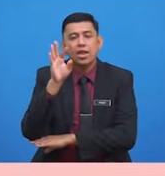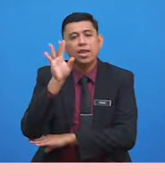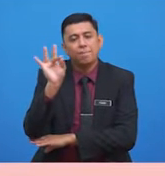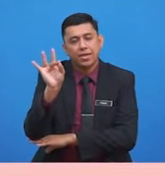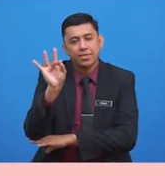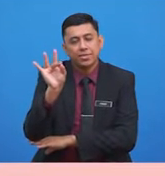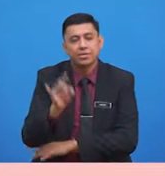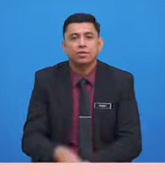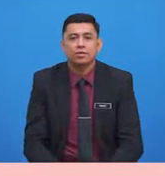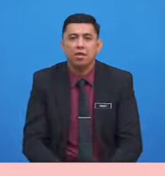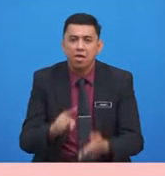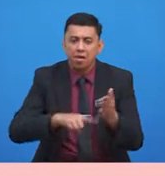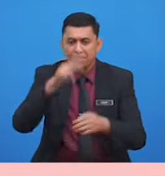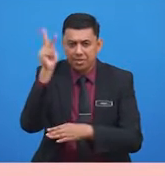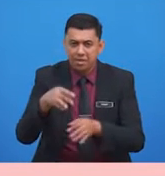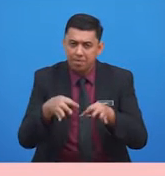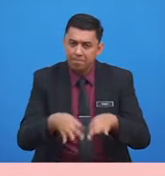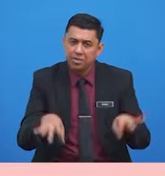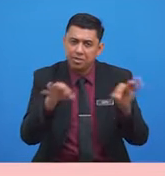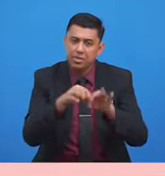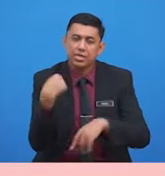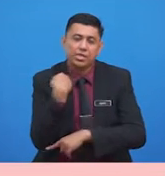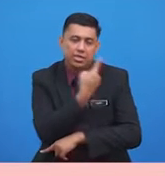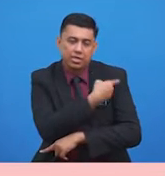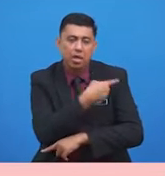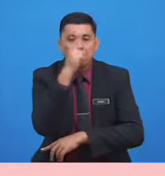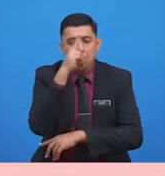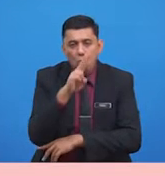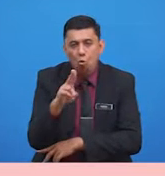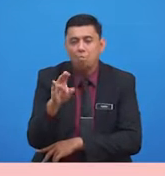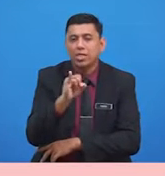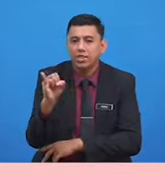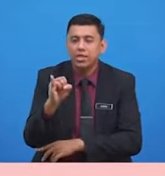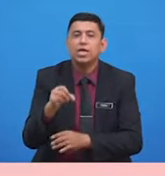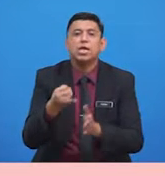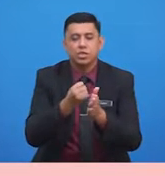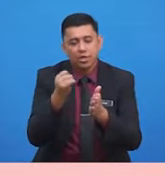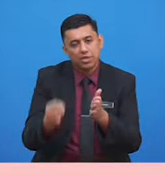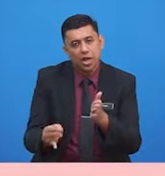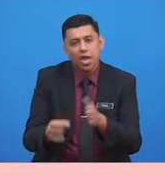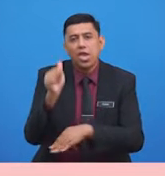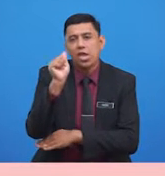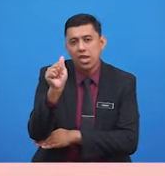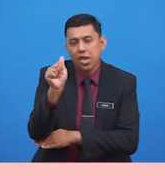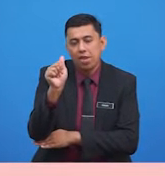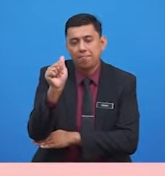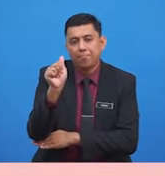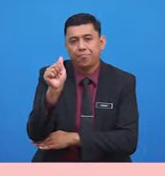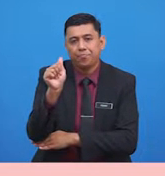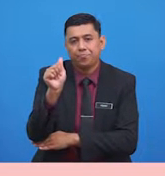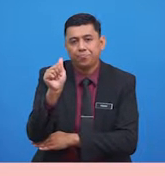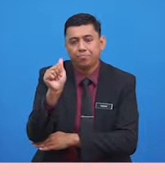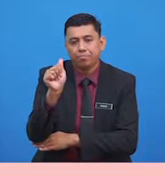8. Apakah kepentingan kita menghormati jiran? A.